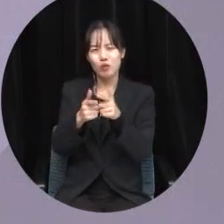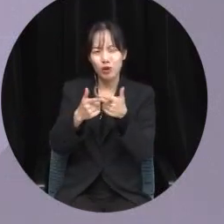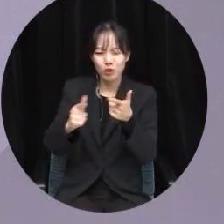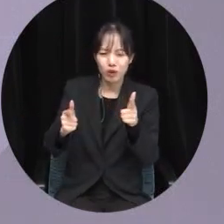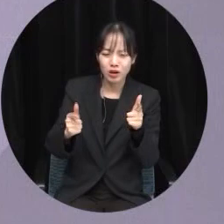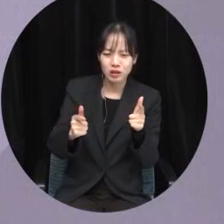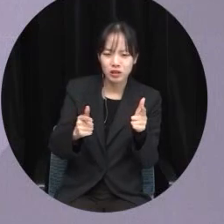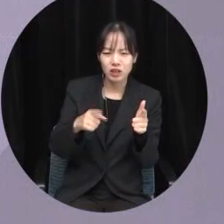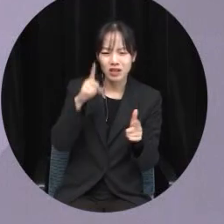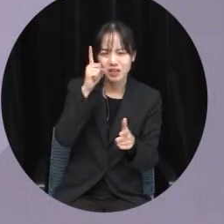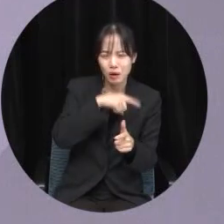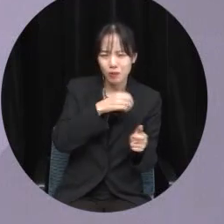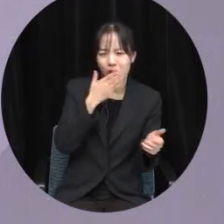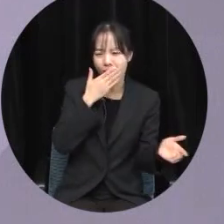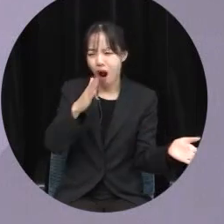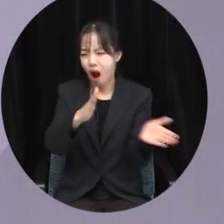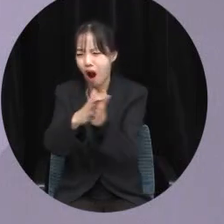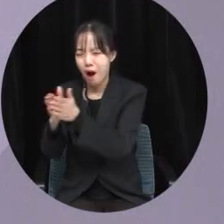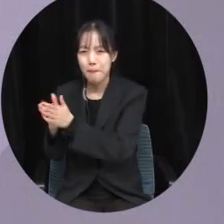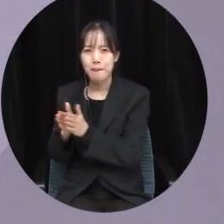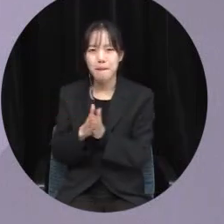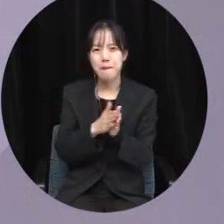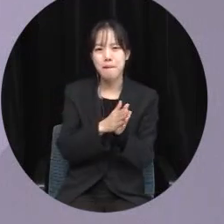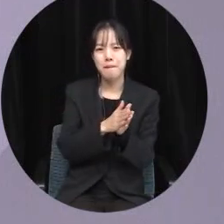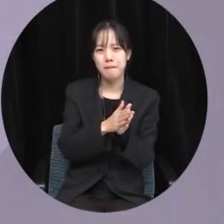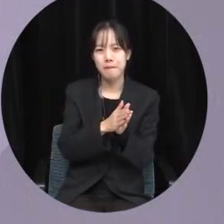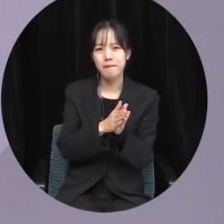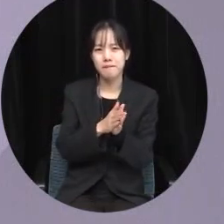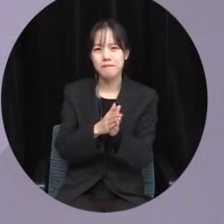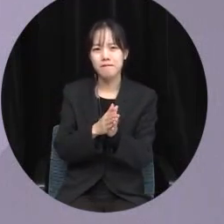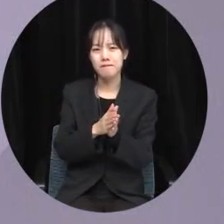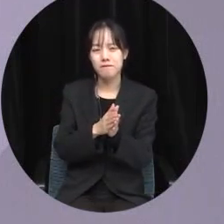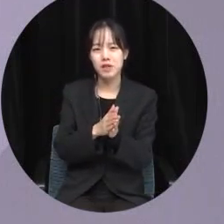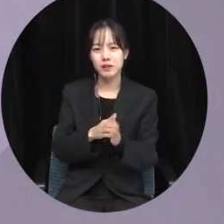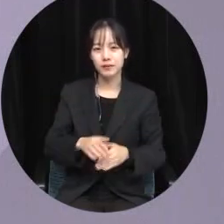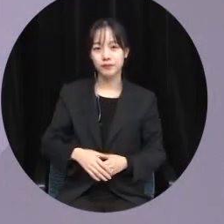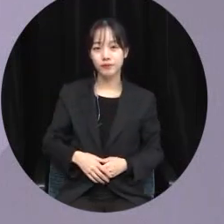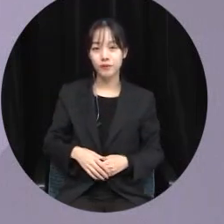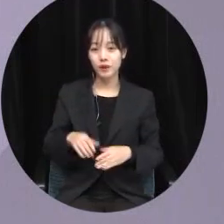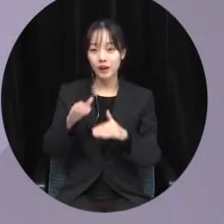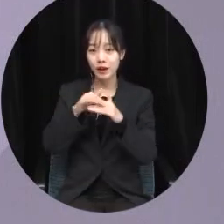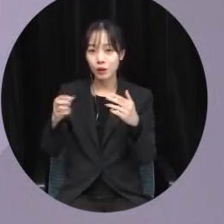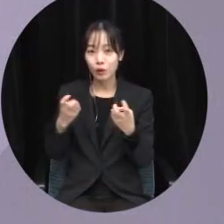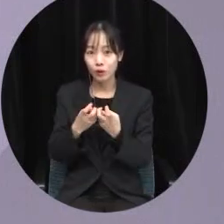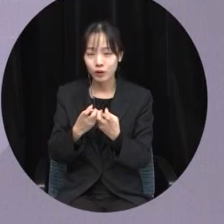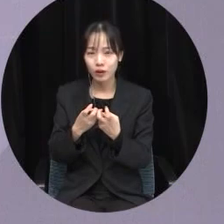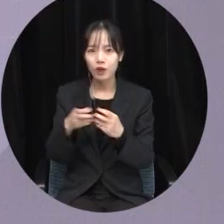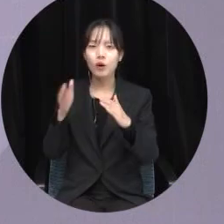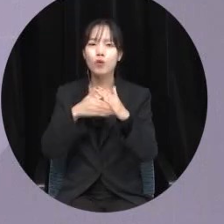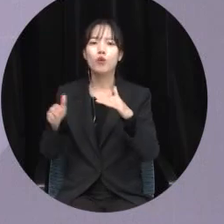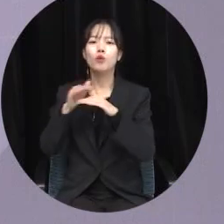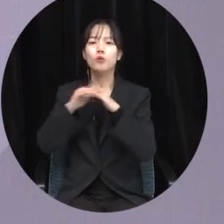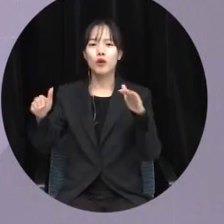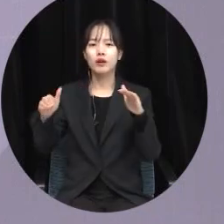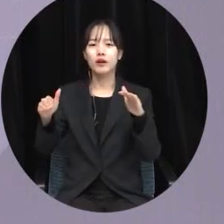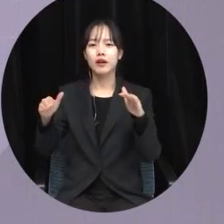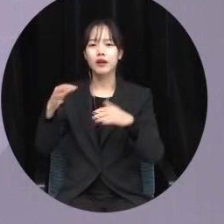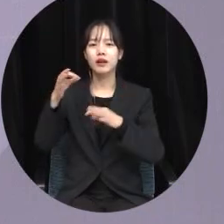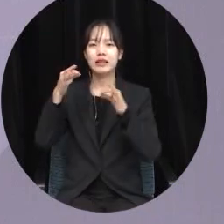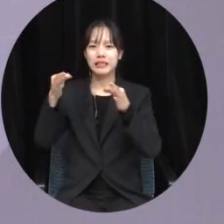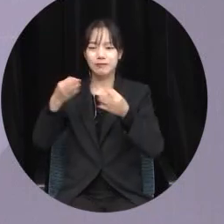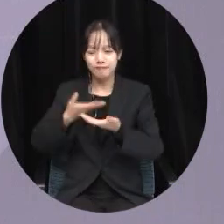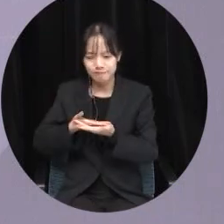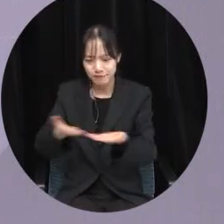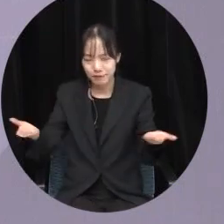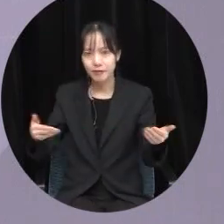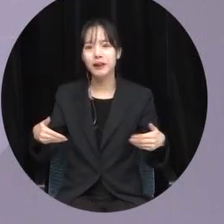만들고 있죠. 이것에 대한 큰 해법은 공정경쟁과 정의로운 분배가 이루어져야 될 것이고 사회 안전망을